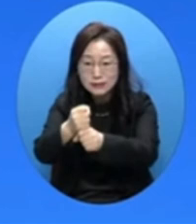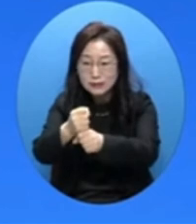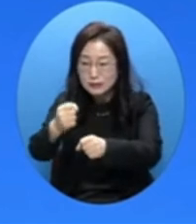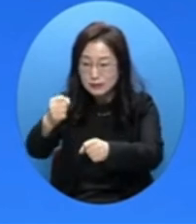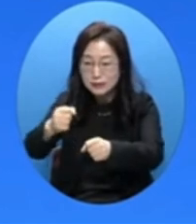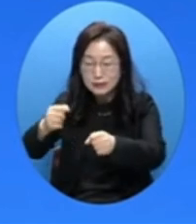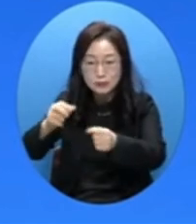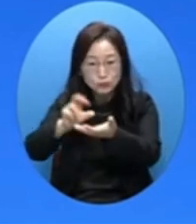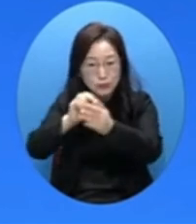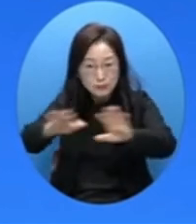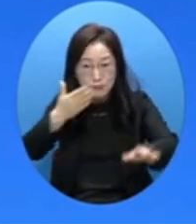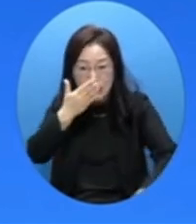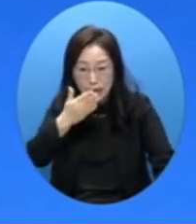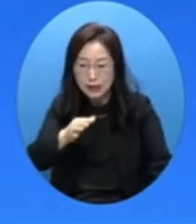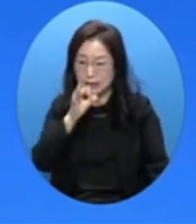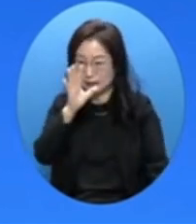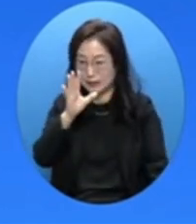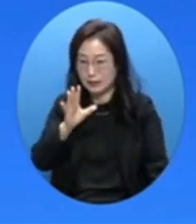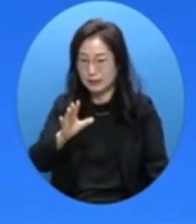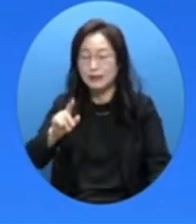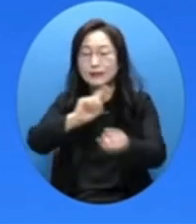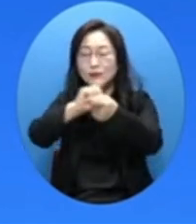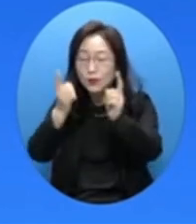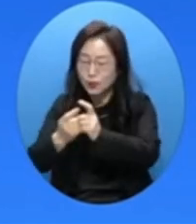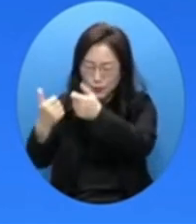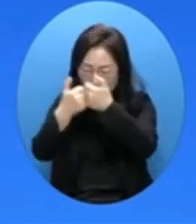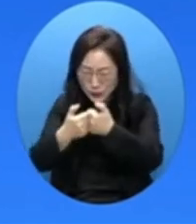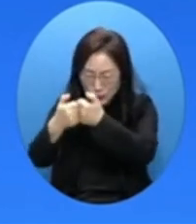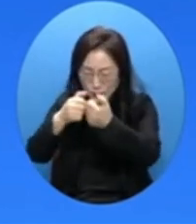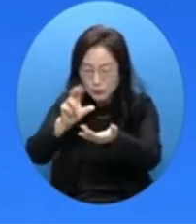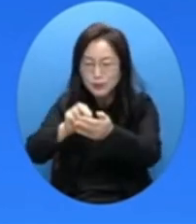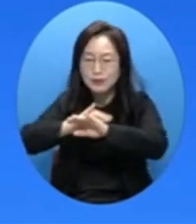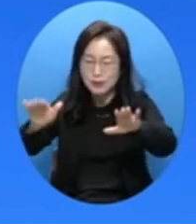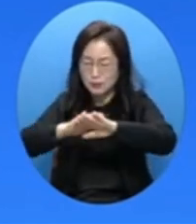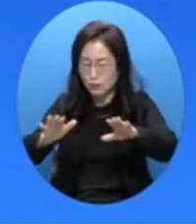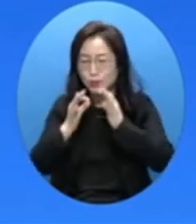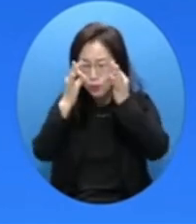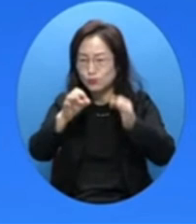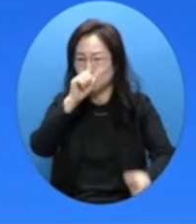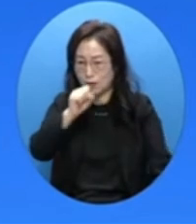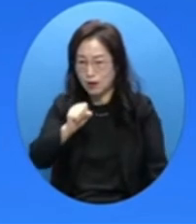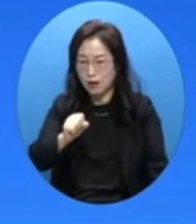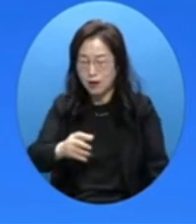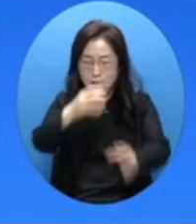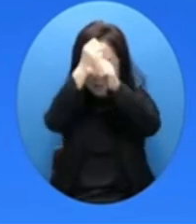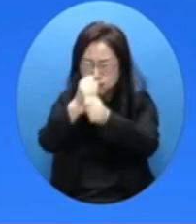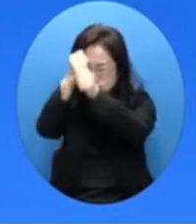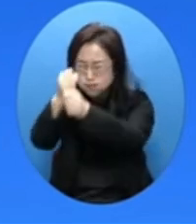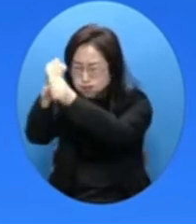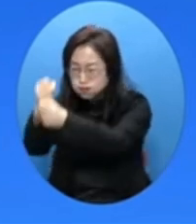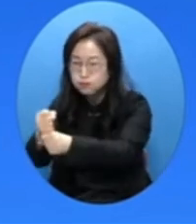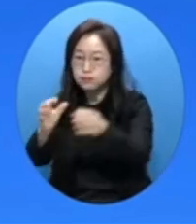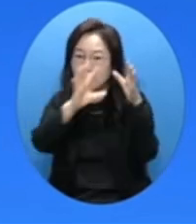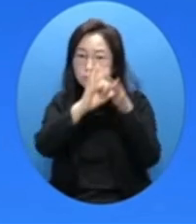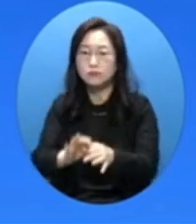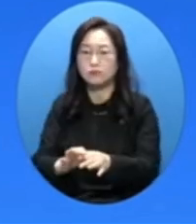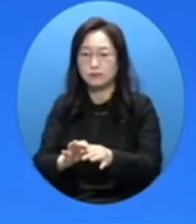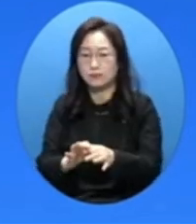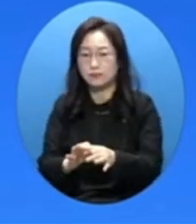것은 아닙니다. 머리를 맞대고 문제를 해결해야 되는데 자꾸 시위가 연이어지고